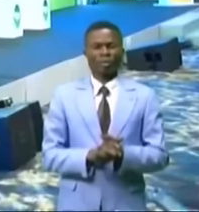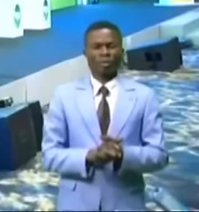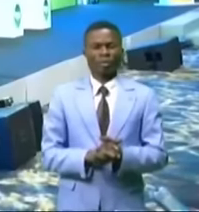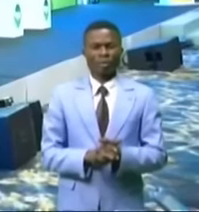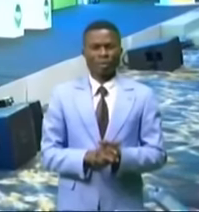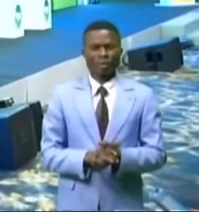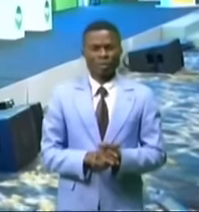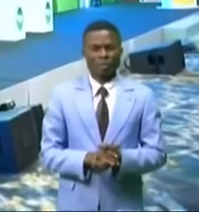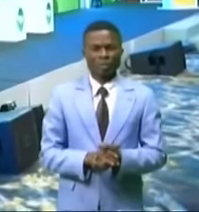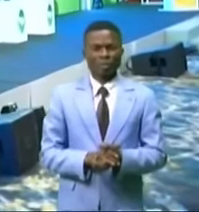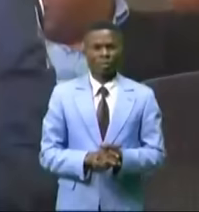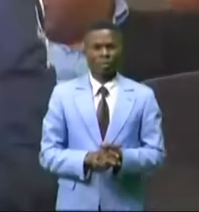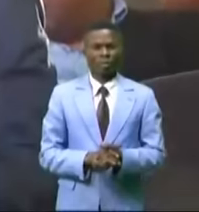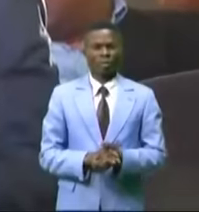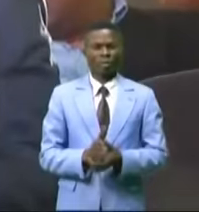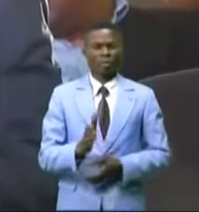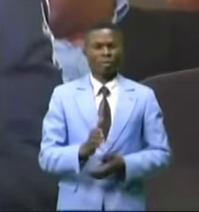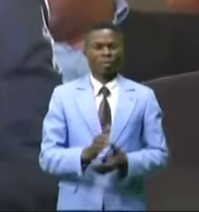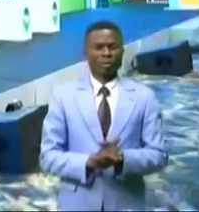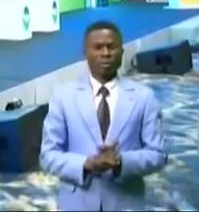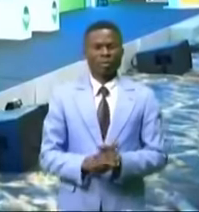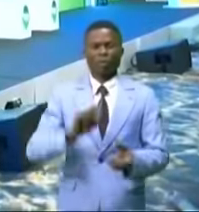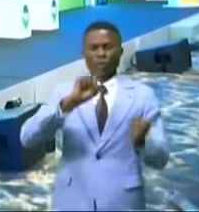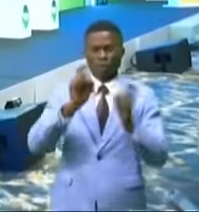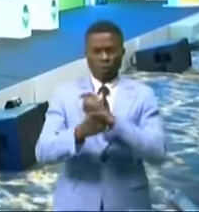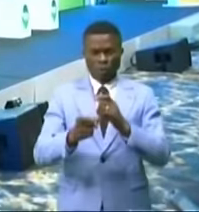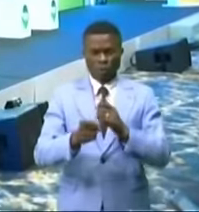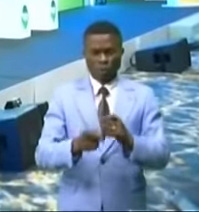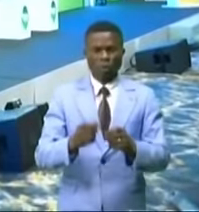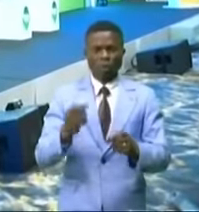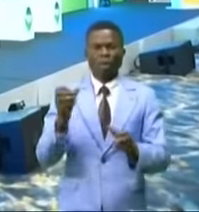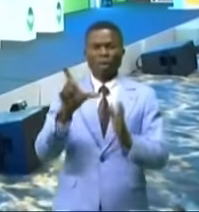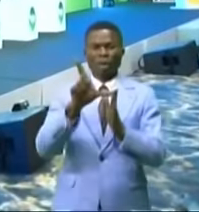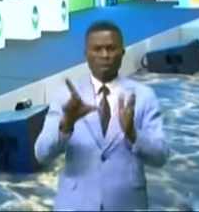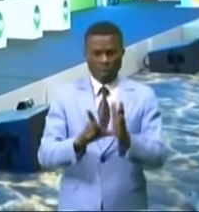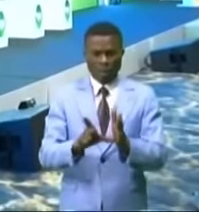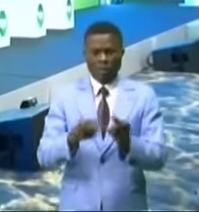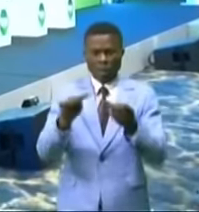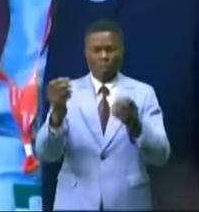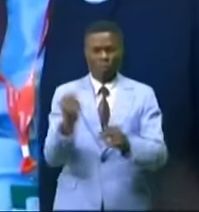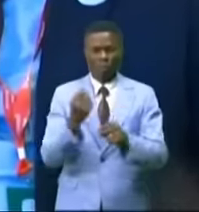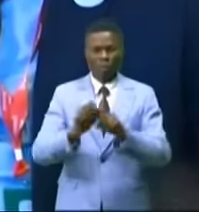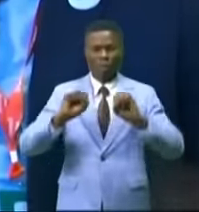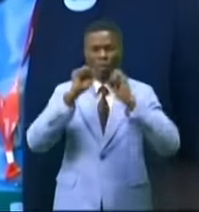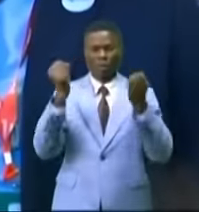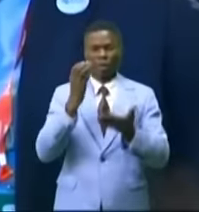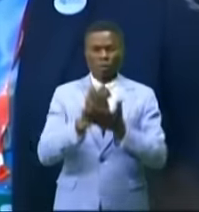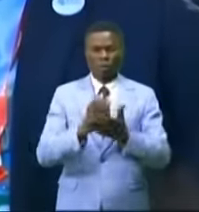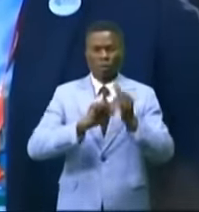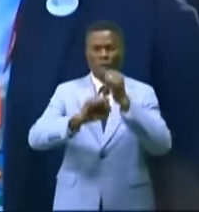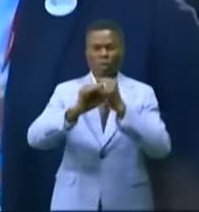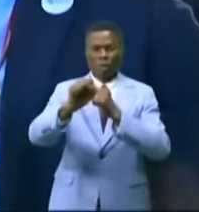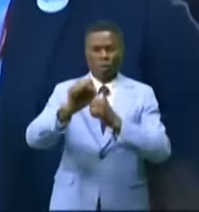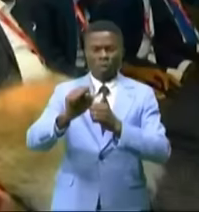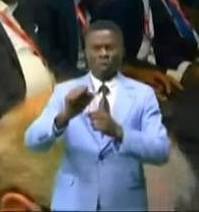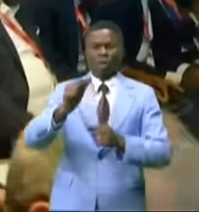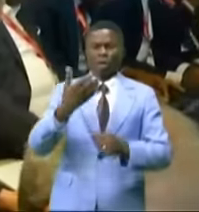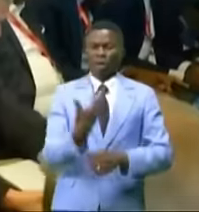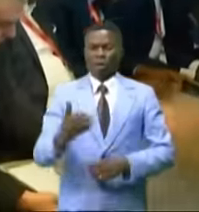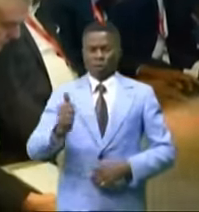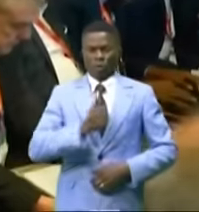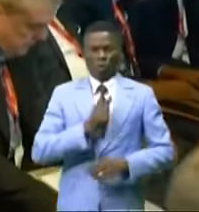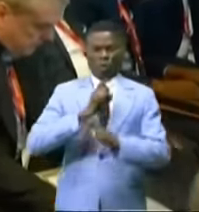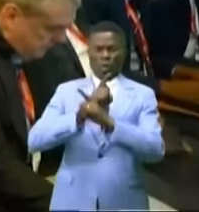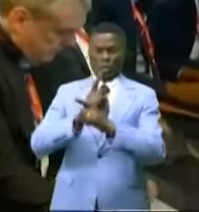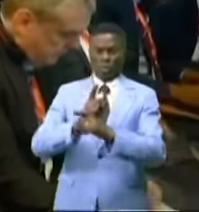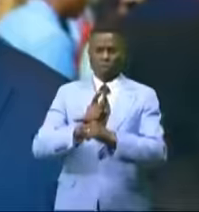À cette occasion, il a annoncé des réformes en cours de traitement de la loi sur la sous-traitance afin de promouvoir le contenu local et protéger la